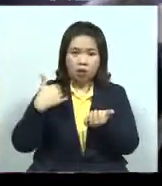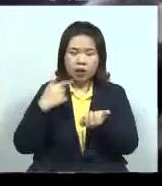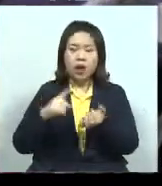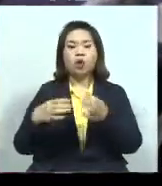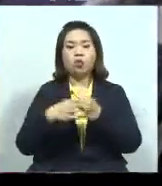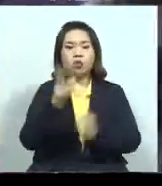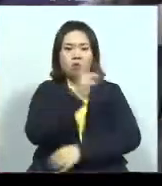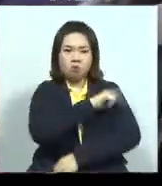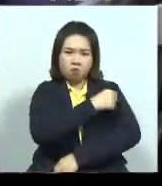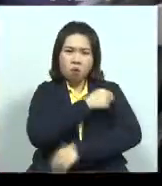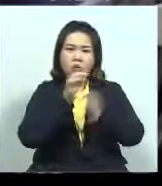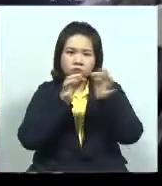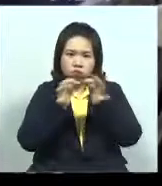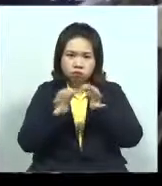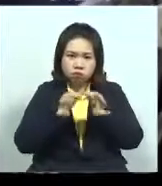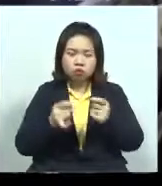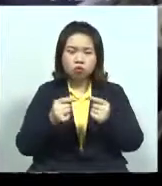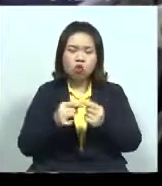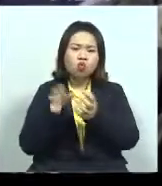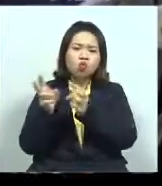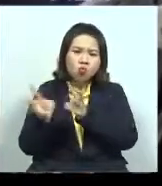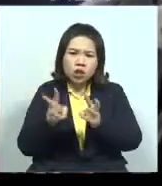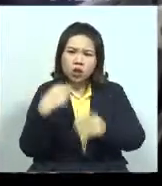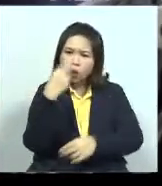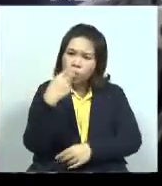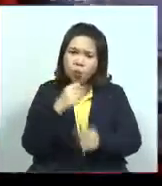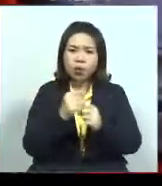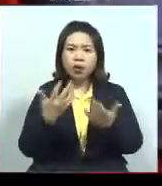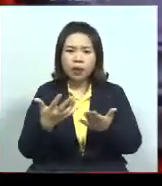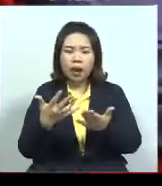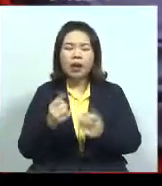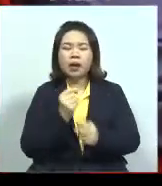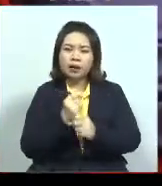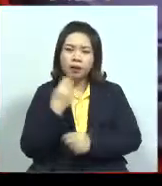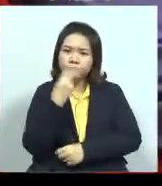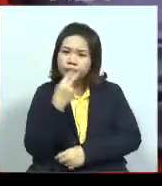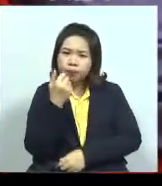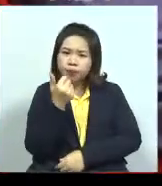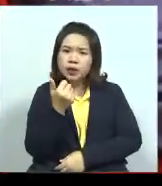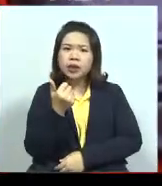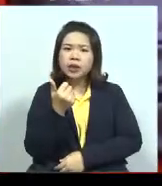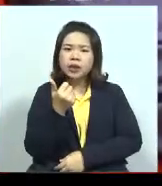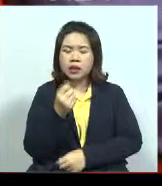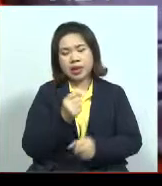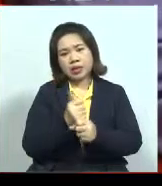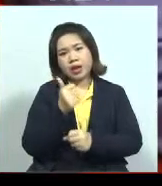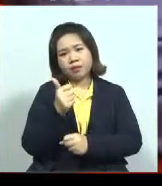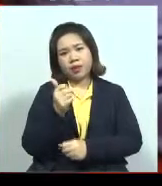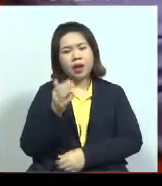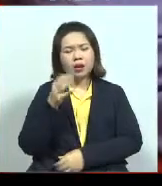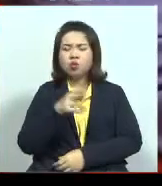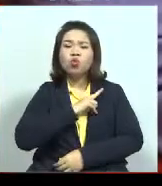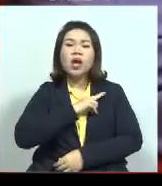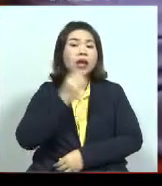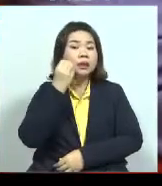ทีมแพทย์ที่มาอธิบายการดูแลรักษาฟันและช่องปากให้มีสุขภาพดีและก็สามารถกลับมาปฏิบัติที่บ้าน